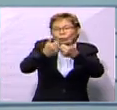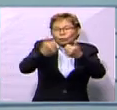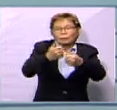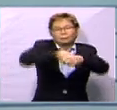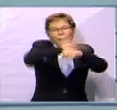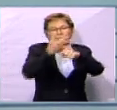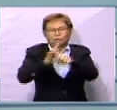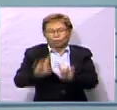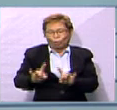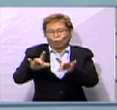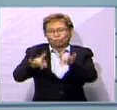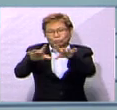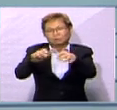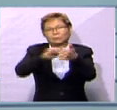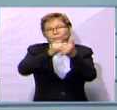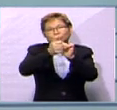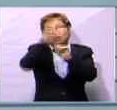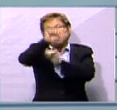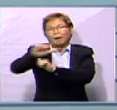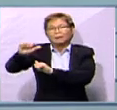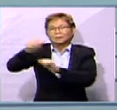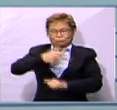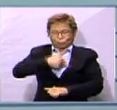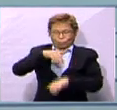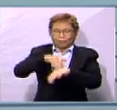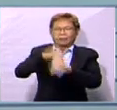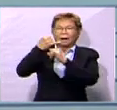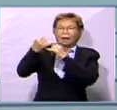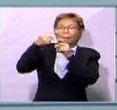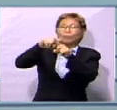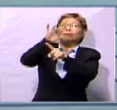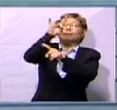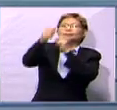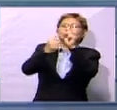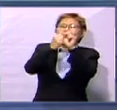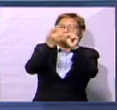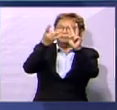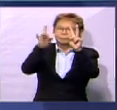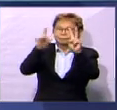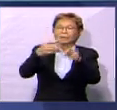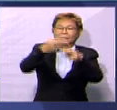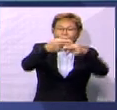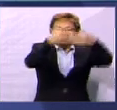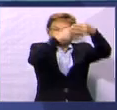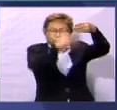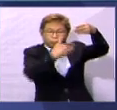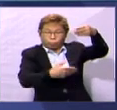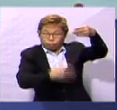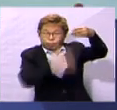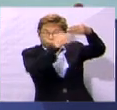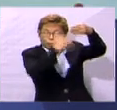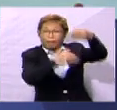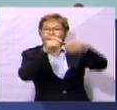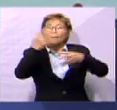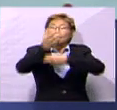Australia April dan sukan Asia Indonesia pada Penghujung ogos tahun depan nama-nama besar seperti jaguh perseorangan